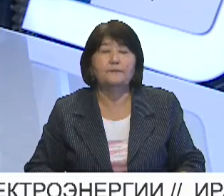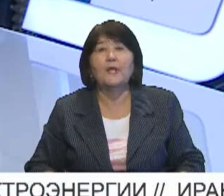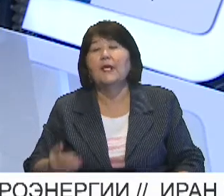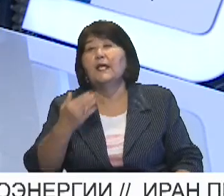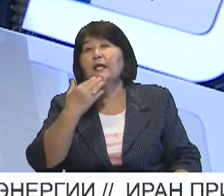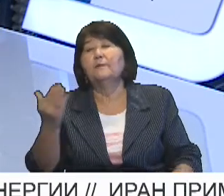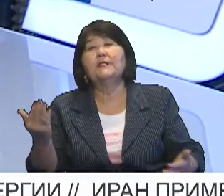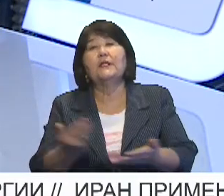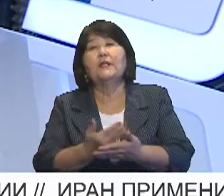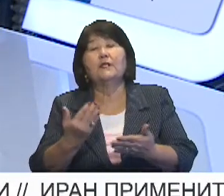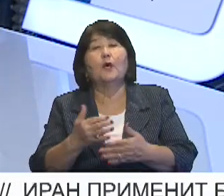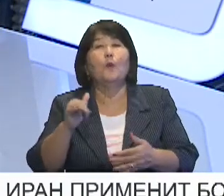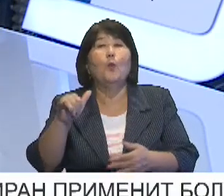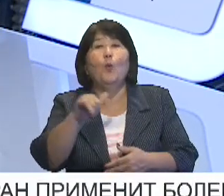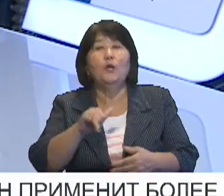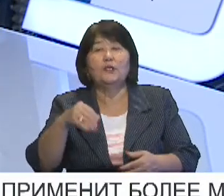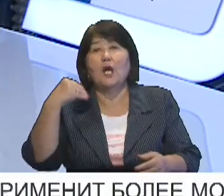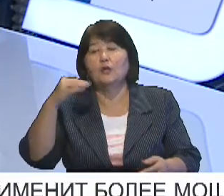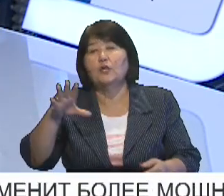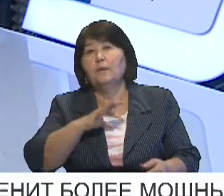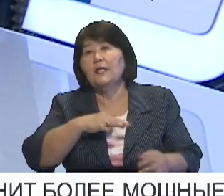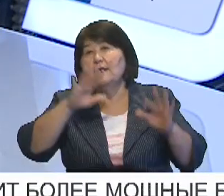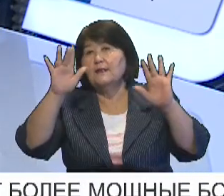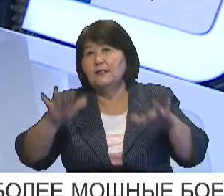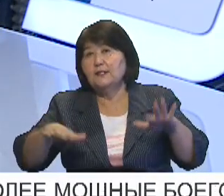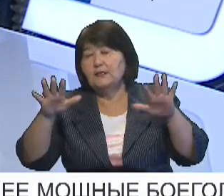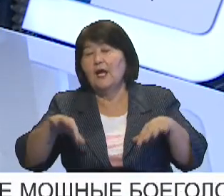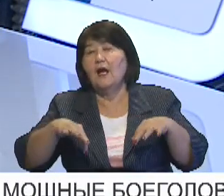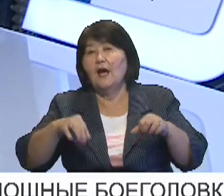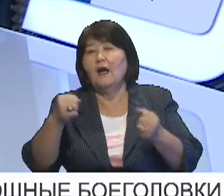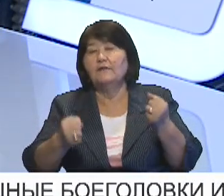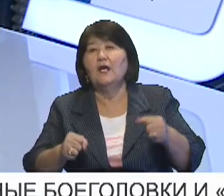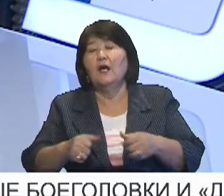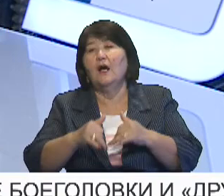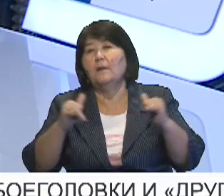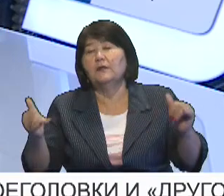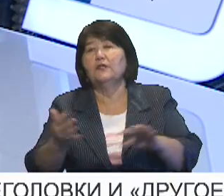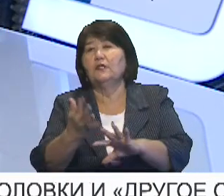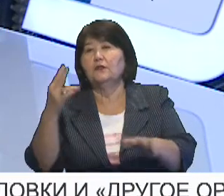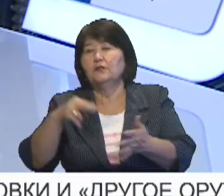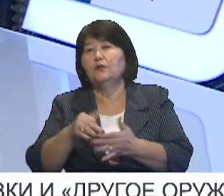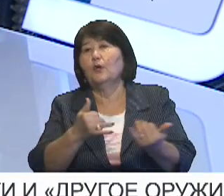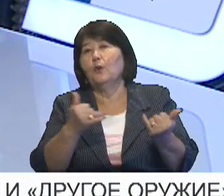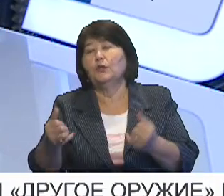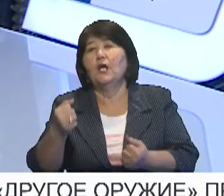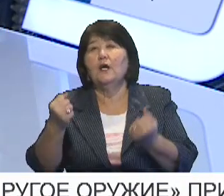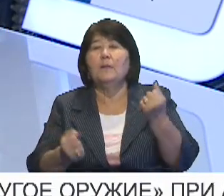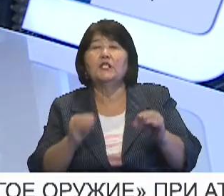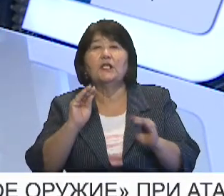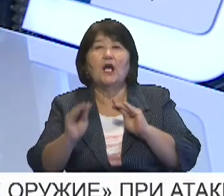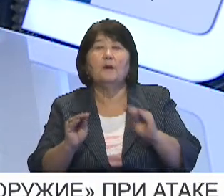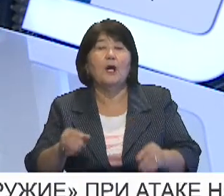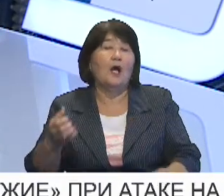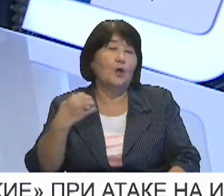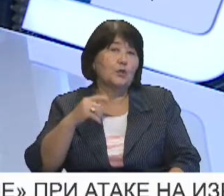Из последних новостей. В Уральске и Ахтубе пошел снег. В автосервисах образовалась длинная очередь за услугой по шиномонтажу. А в